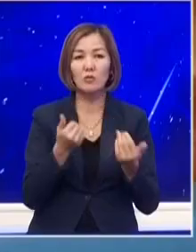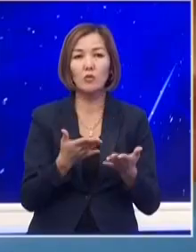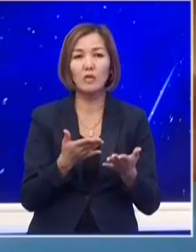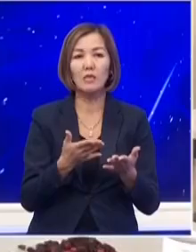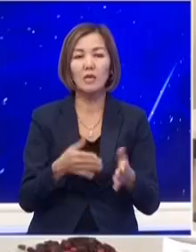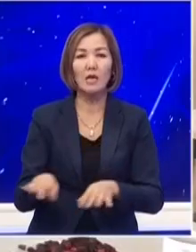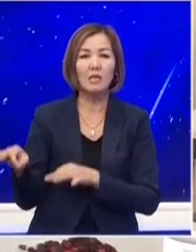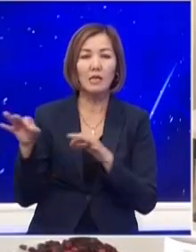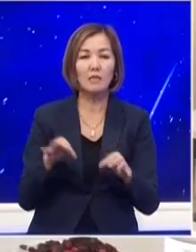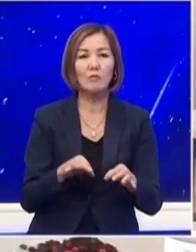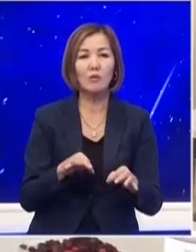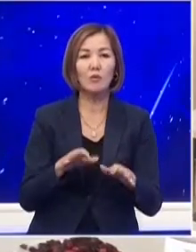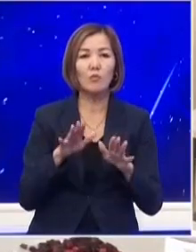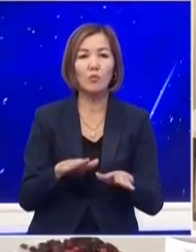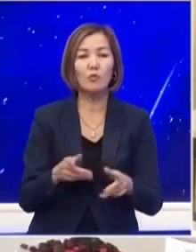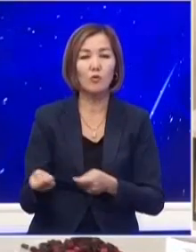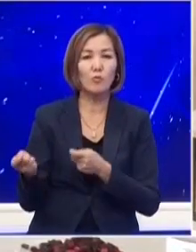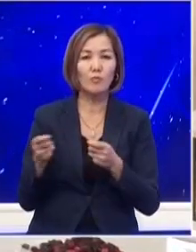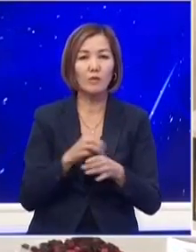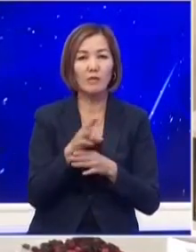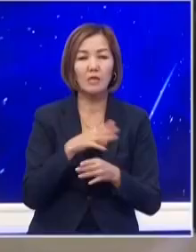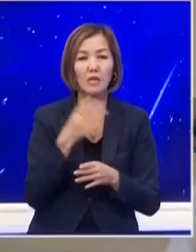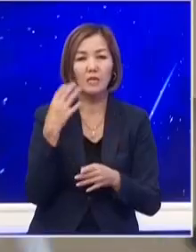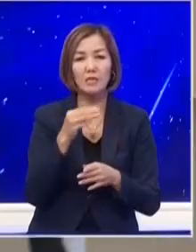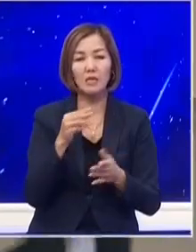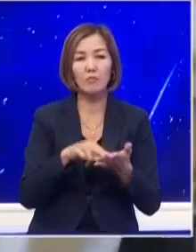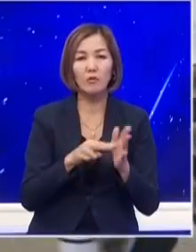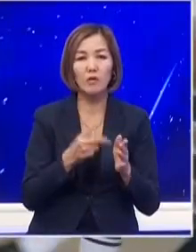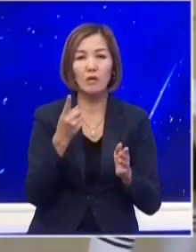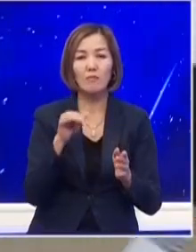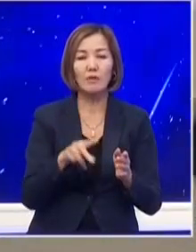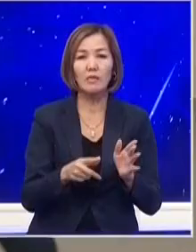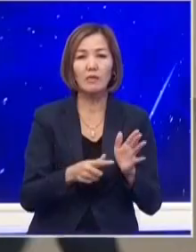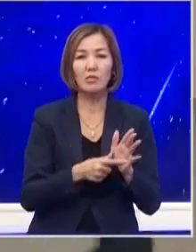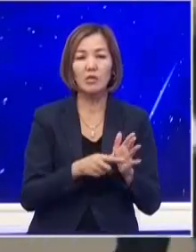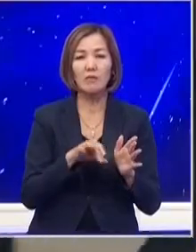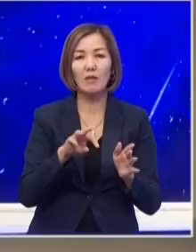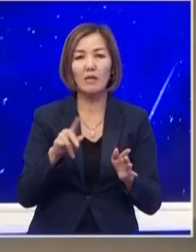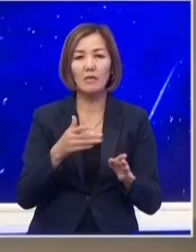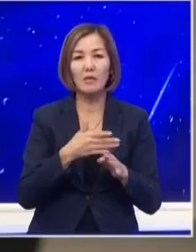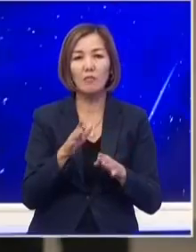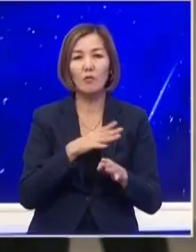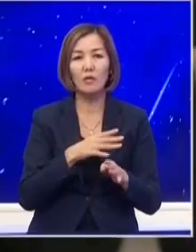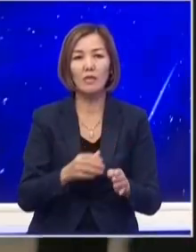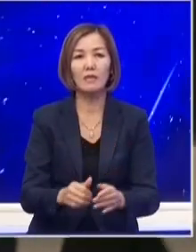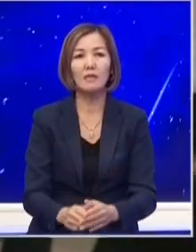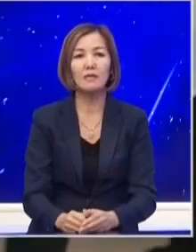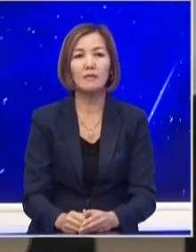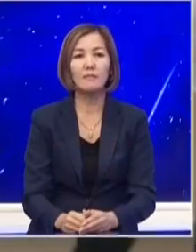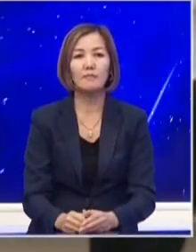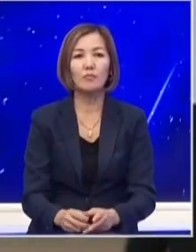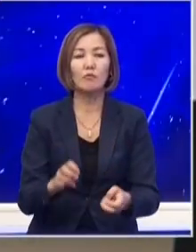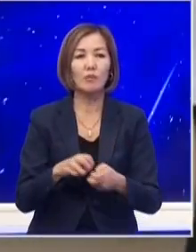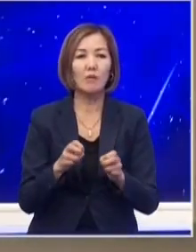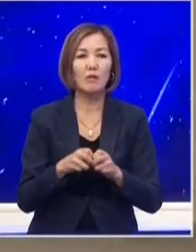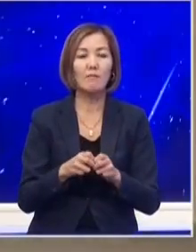тасымалдау арқылы буфеттік тамақ ұйымдастырылады. Ыстық тамақпен қамтуға бюджеттен 1,7 миллиард теңге бөлінген. Бұл мәселенің туындамас үшін